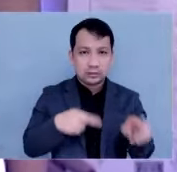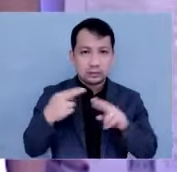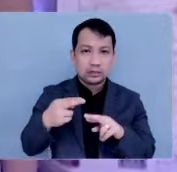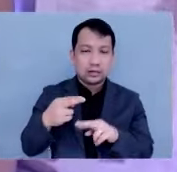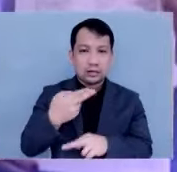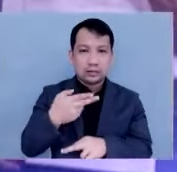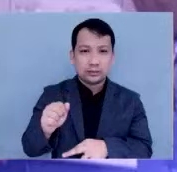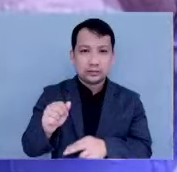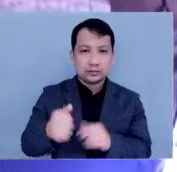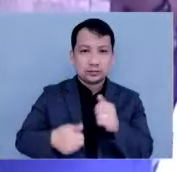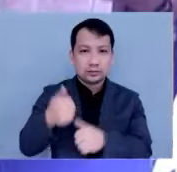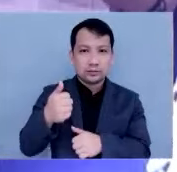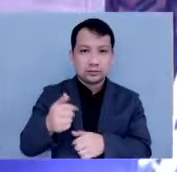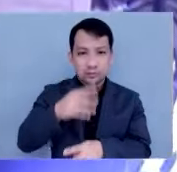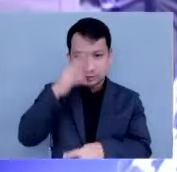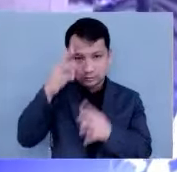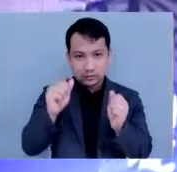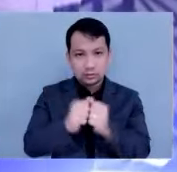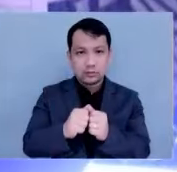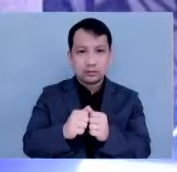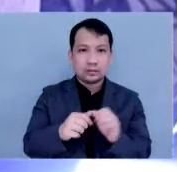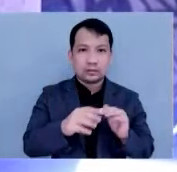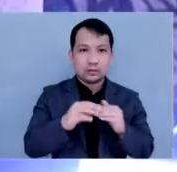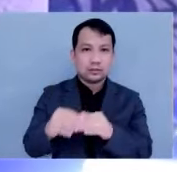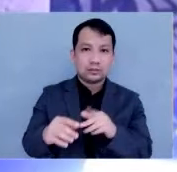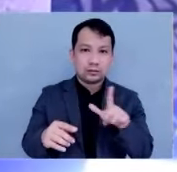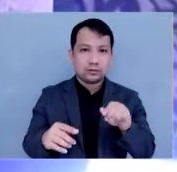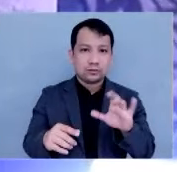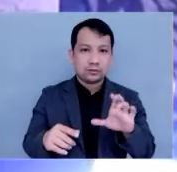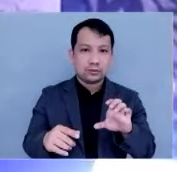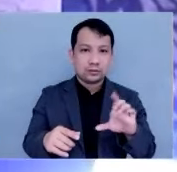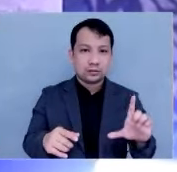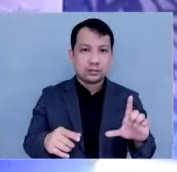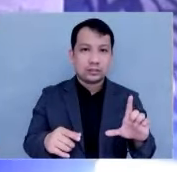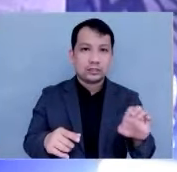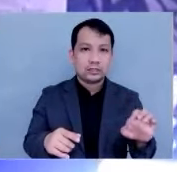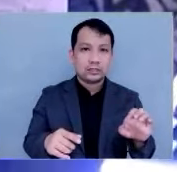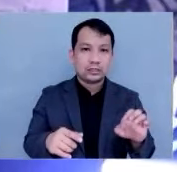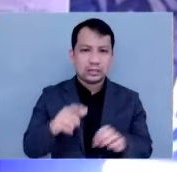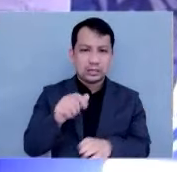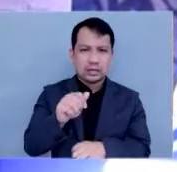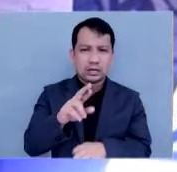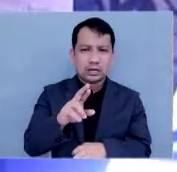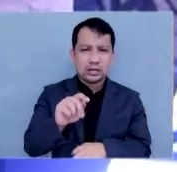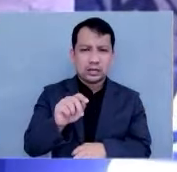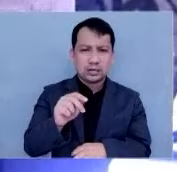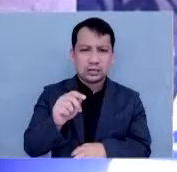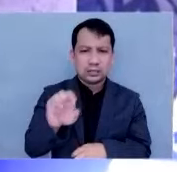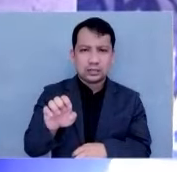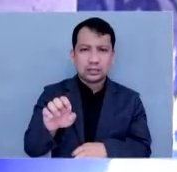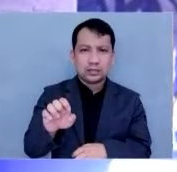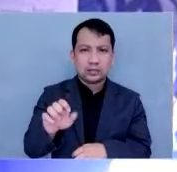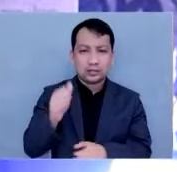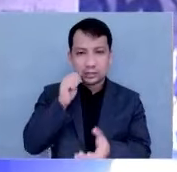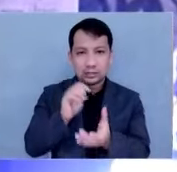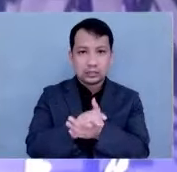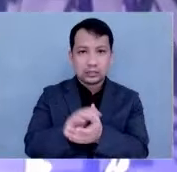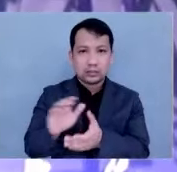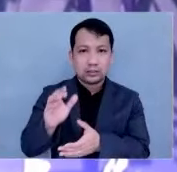Para naman sa creative industry lead nominee si Lloyd Lee ng Arte party list. Siya ang mister ng beauty queen na si Shamsi Supsup